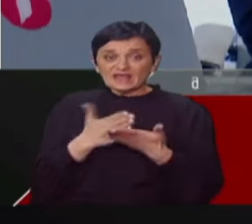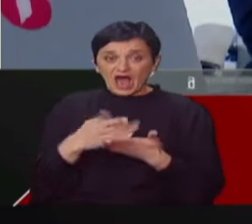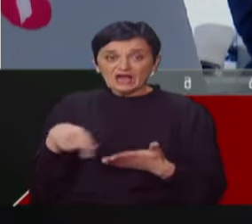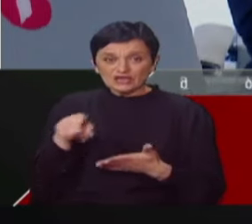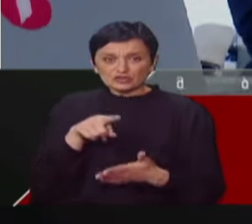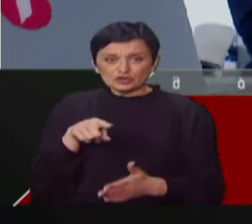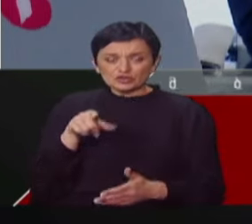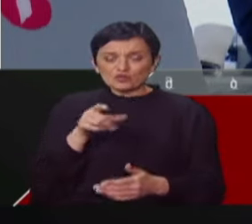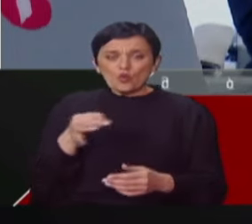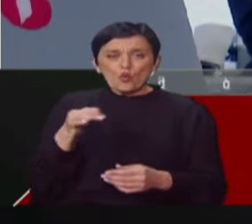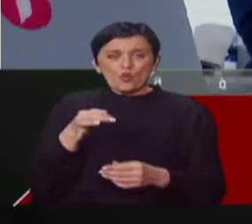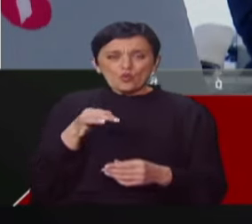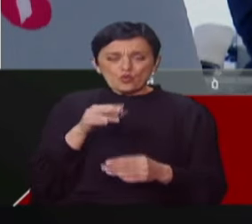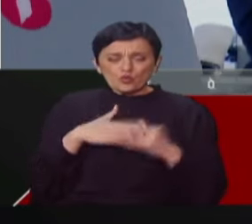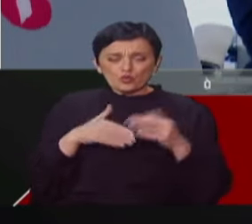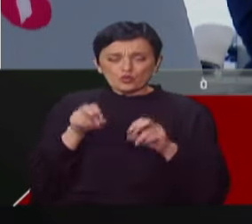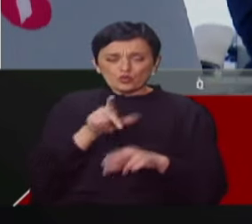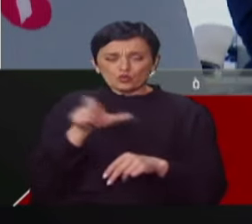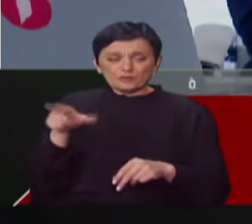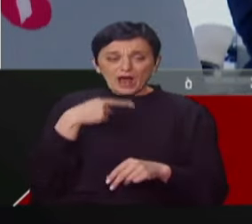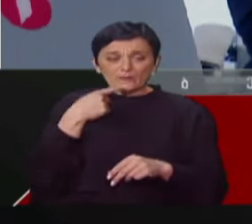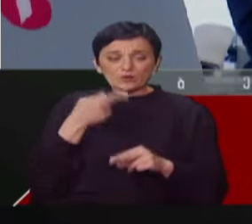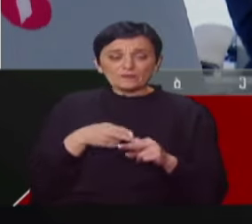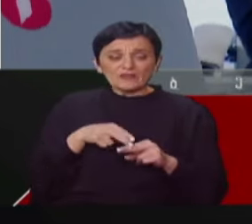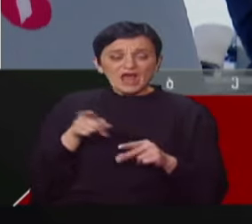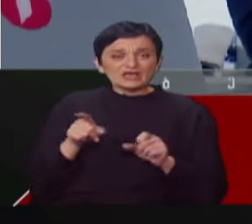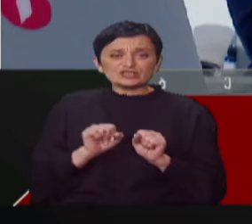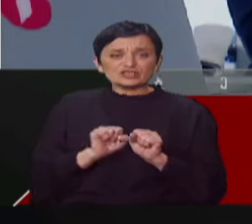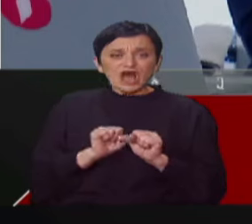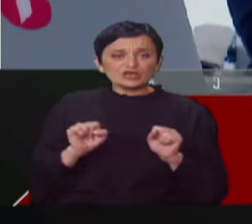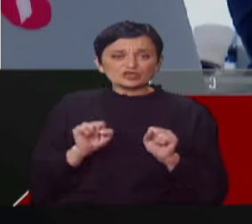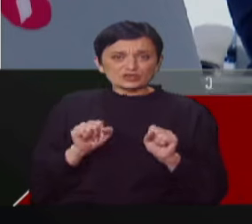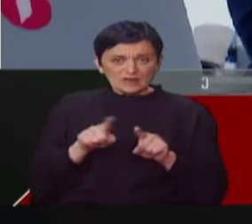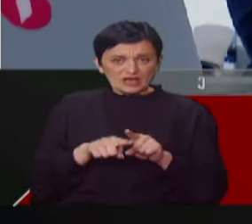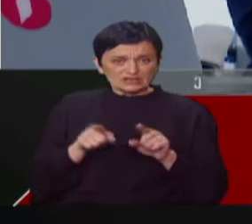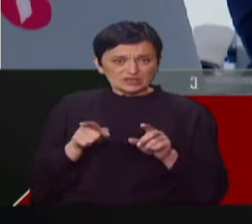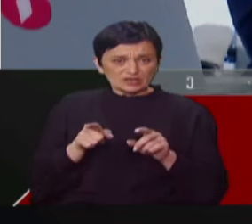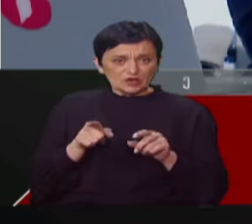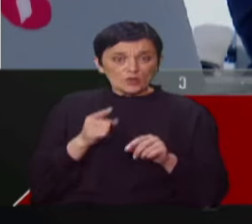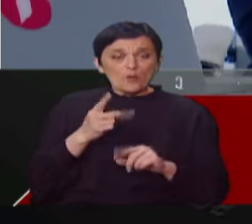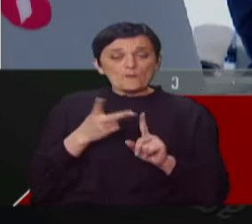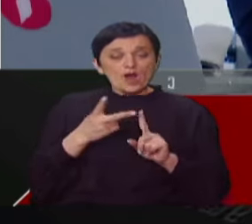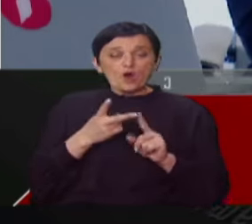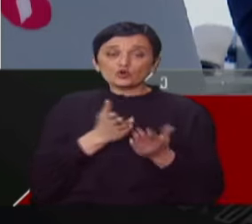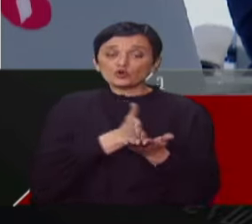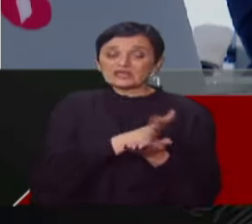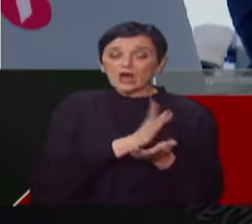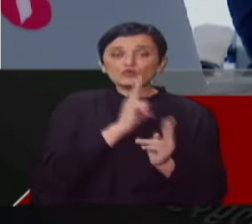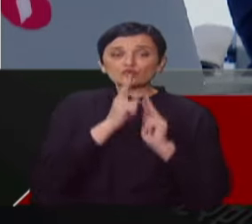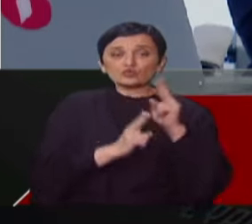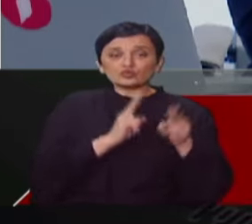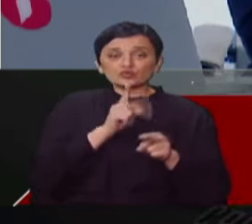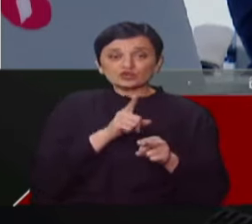ურბანისტები ამბობენ რომ ეს არ შეიძლება ასე ხდებოდეს Odessa. Meori nazili uchi visimas rom